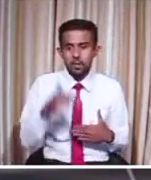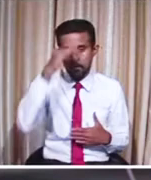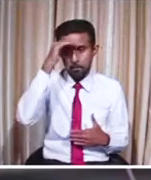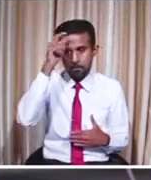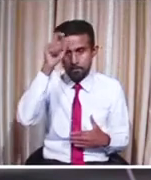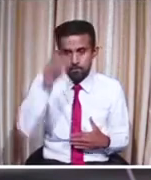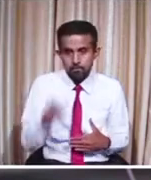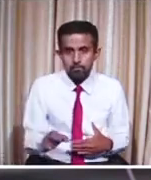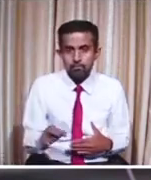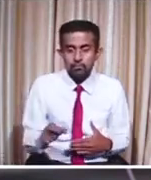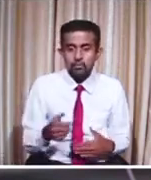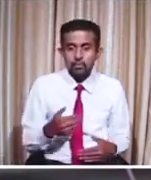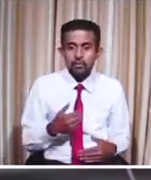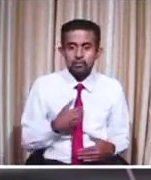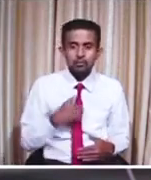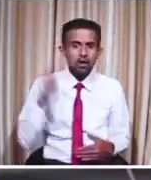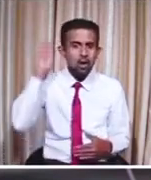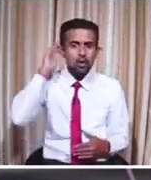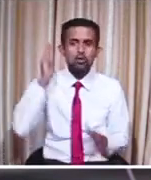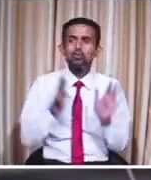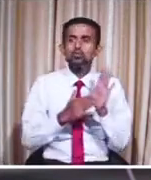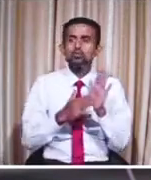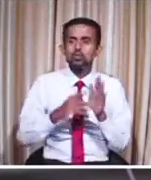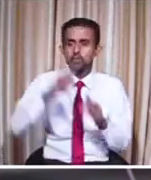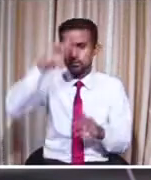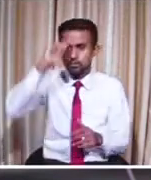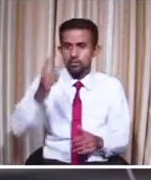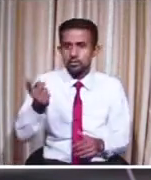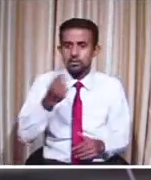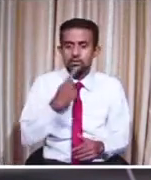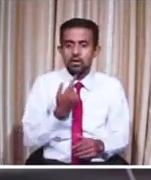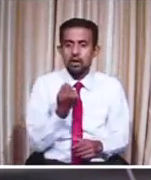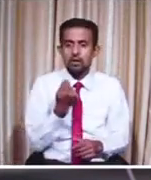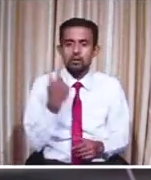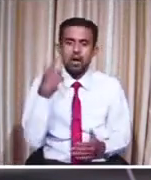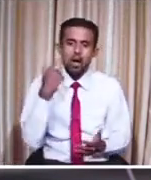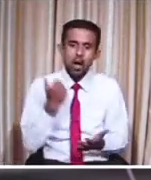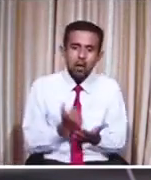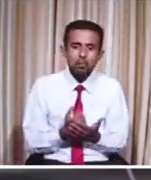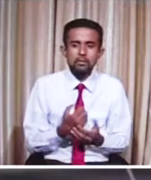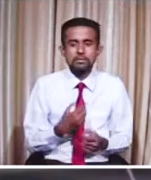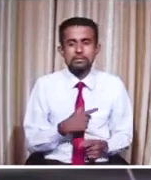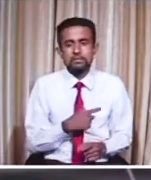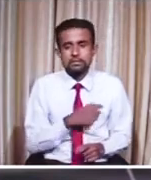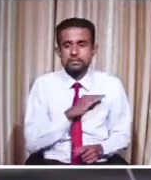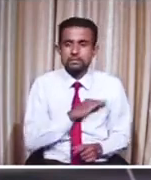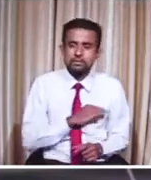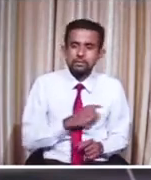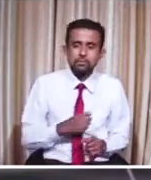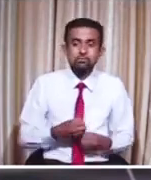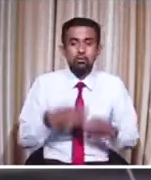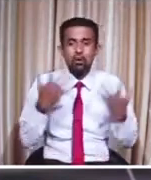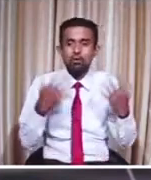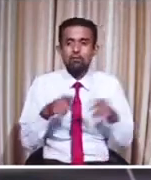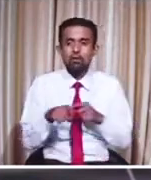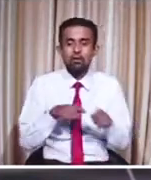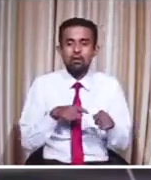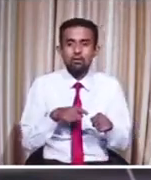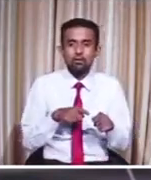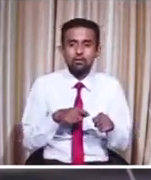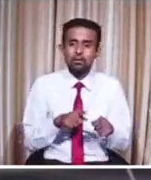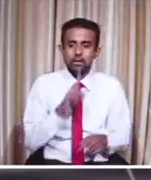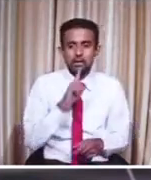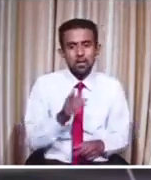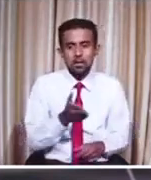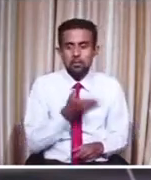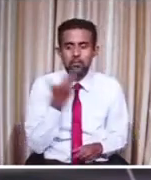මන්ත්‍රීතුමනි. මේ මට ඇහුණ මුජිබ රහුවන් මන්ත්‍රීතුමා කියනවා ආර්ථික අමාරුකම නිසා පීඩාව මෙහෙම පිට වුණා කියලා. එහෙම කෙනෙකුට කියන්න